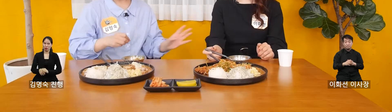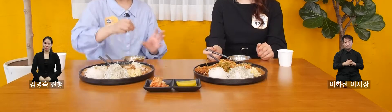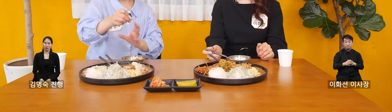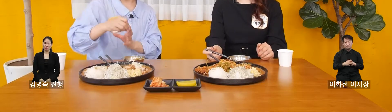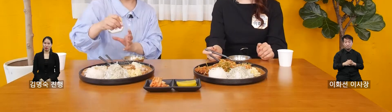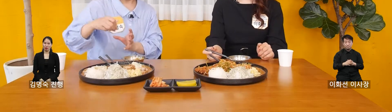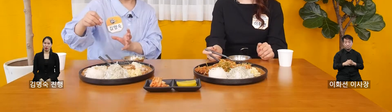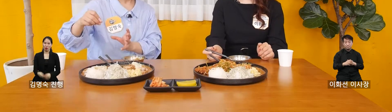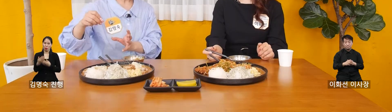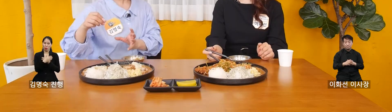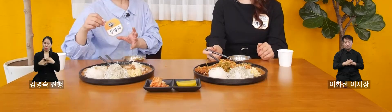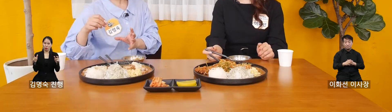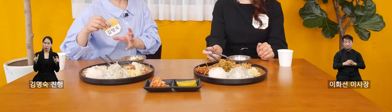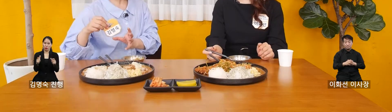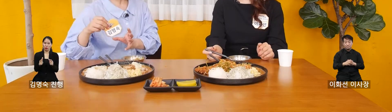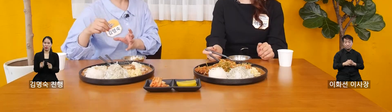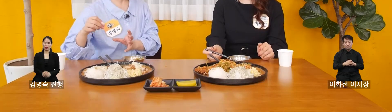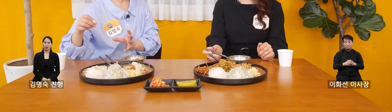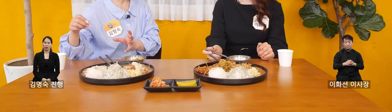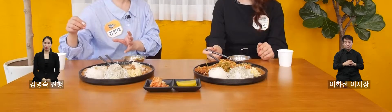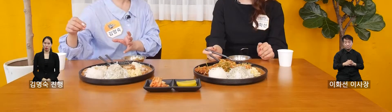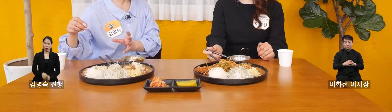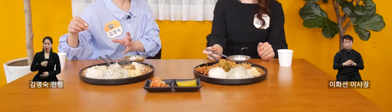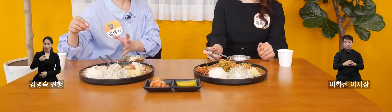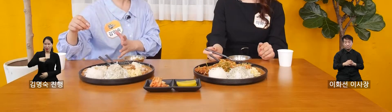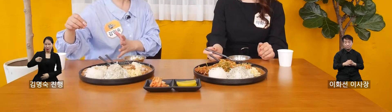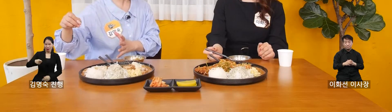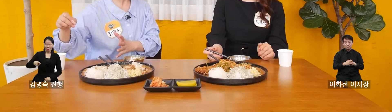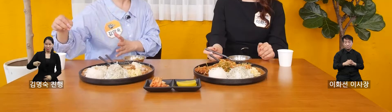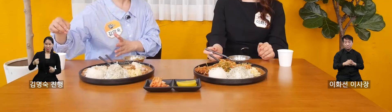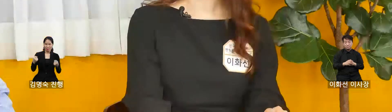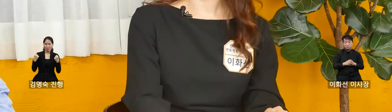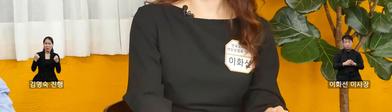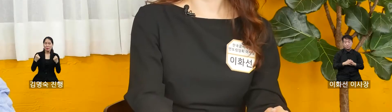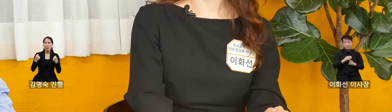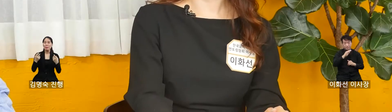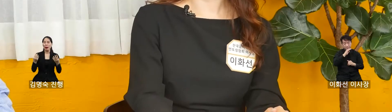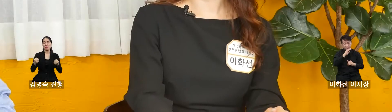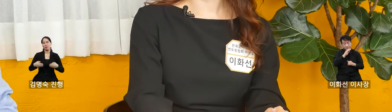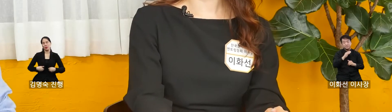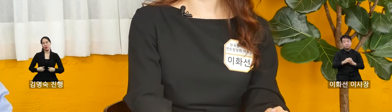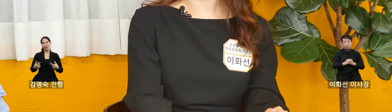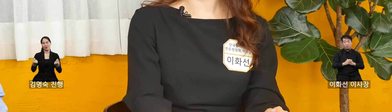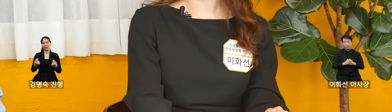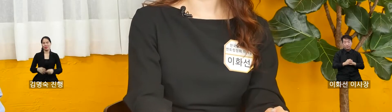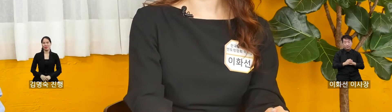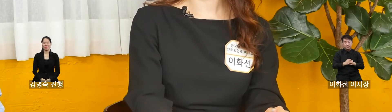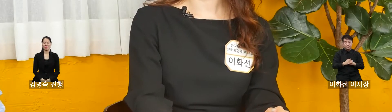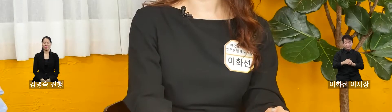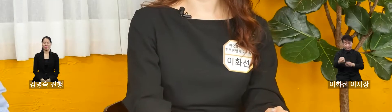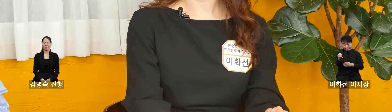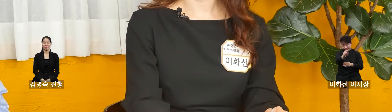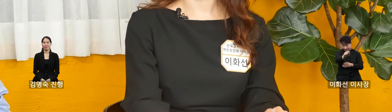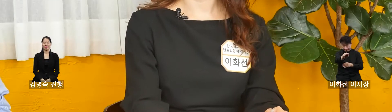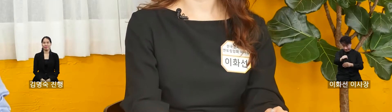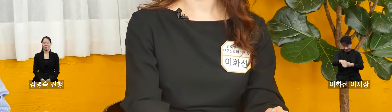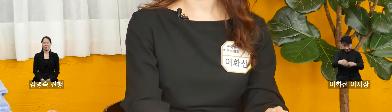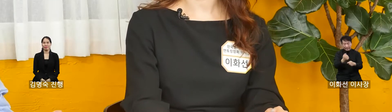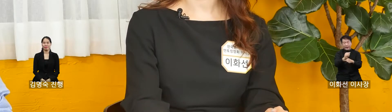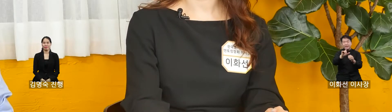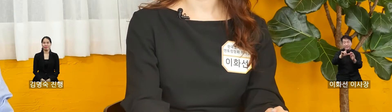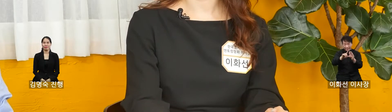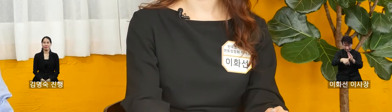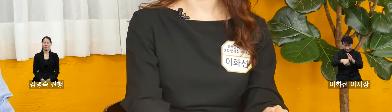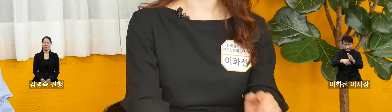적은 최고가 이것도 꽤 에너지가 그죠? 그렇죠. 이제 글씨를 쓸 때는 이제